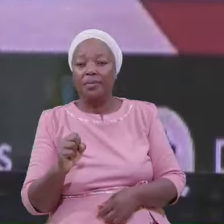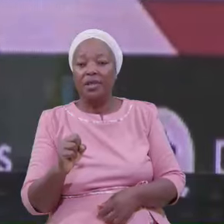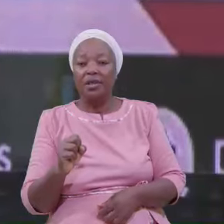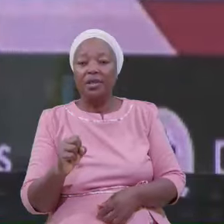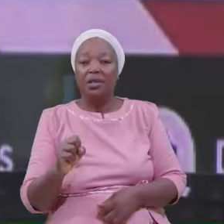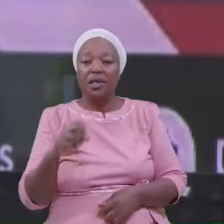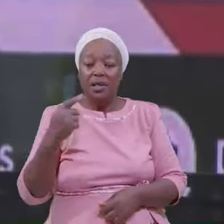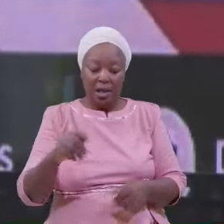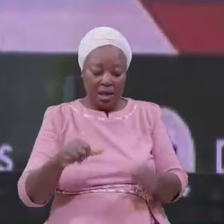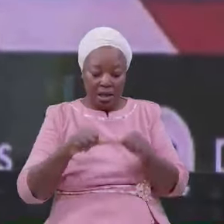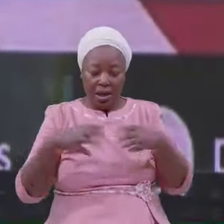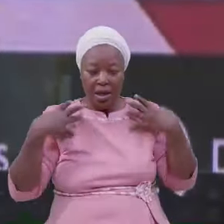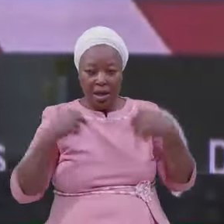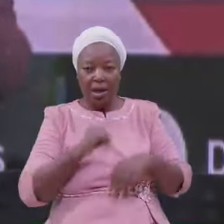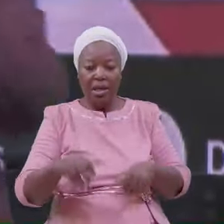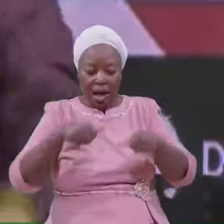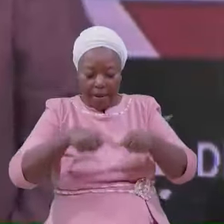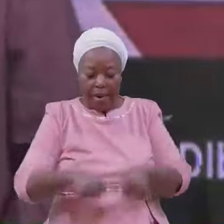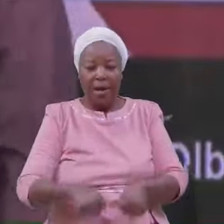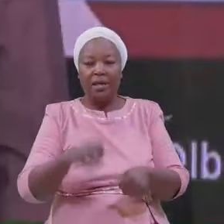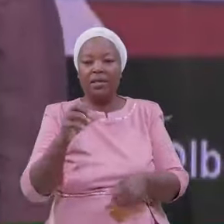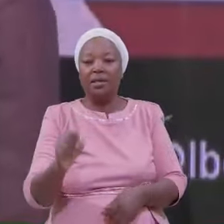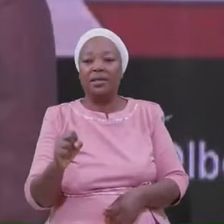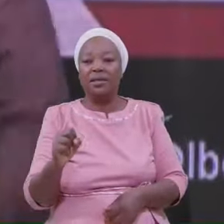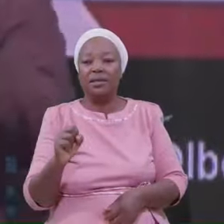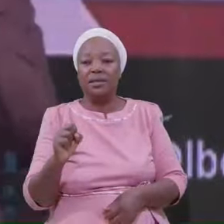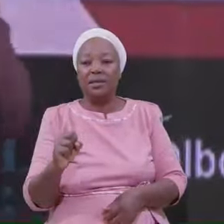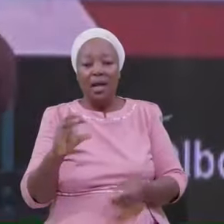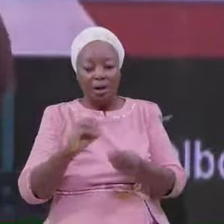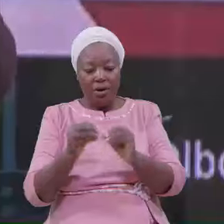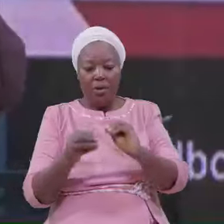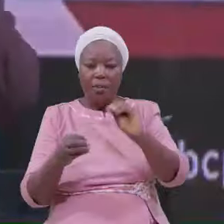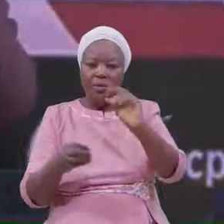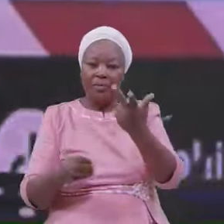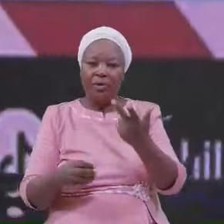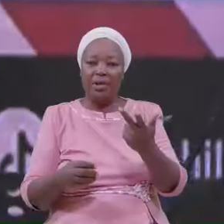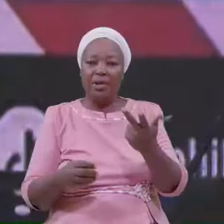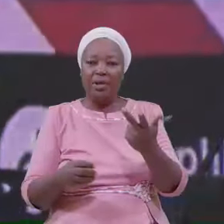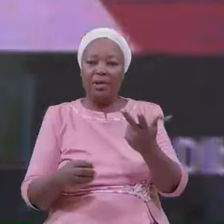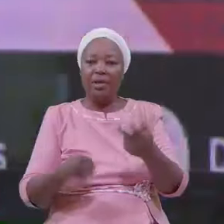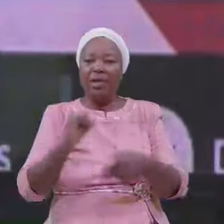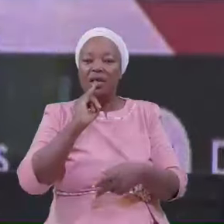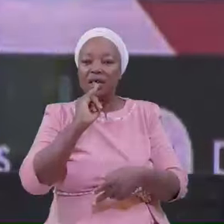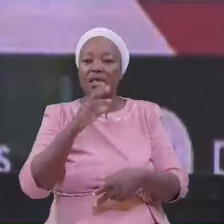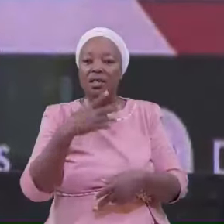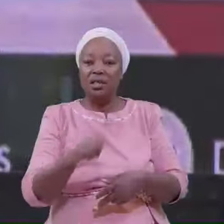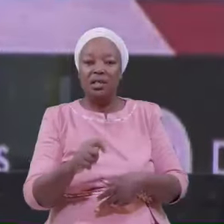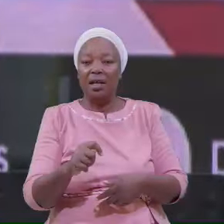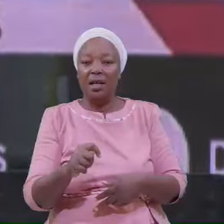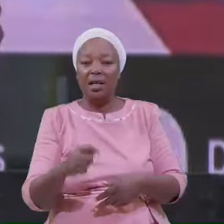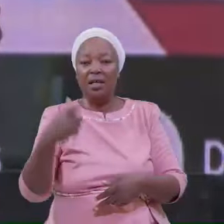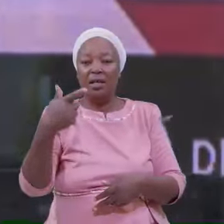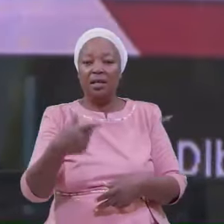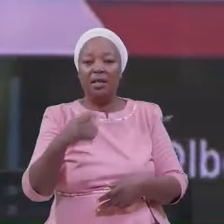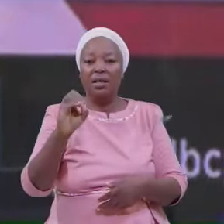Abides. Ang pagpapagaling ng Panginoon. Number three. Pangatlo. Is the gentle's perception